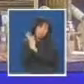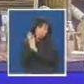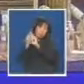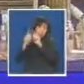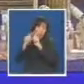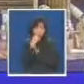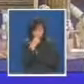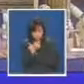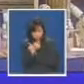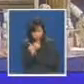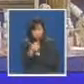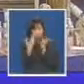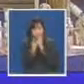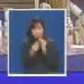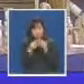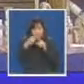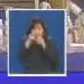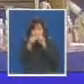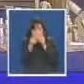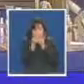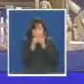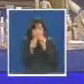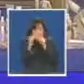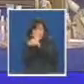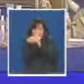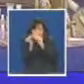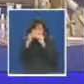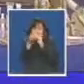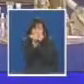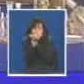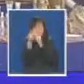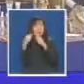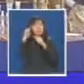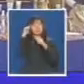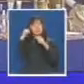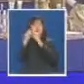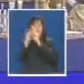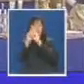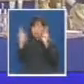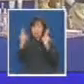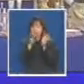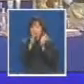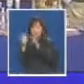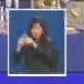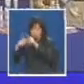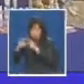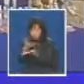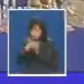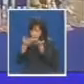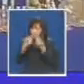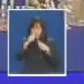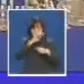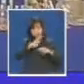ปีที่ผ่านมาก็ได้ขึ้นค่อนข้างน้อยนะครับและผมก็คิดว่าผ่านคณะกรรมการไตรภาคีมาแล้วและเราก็ได้พูดคุยกับภาคเอกชนมาโดยตลอดนะครับว่